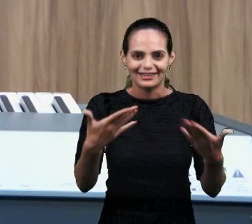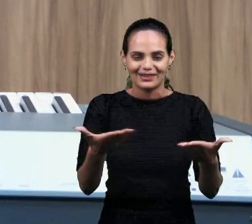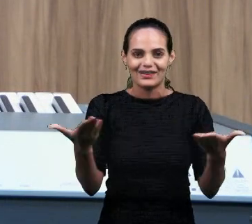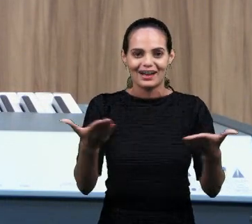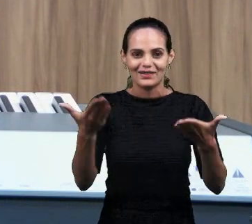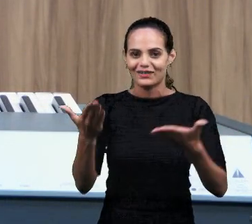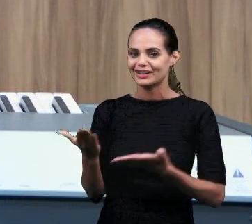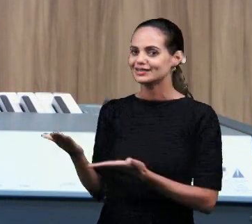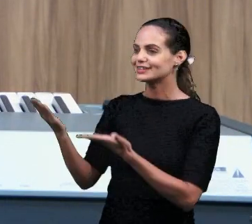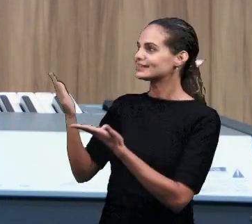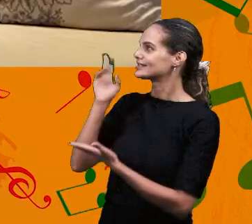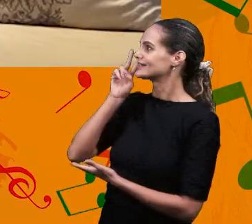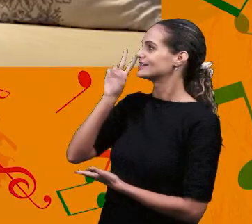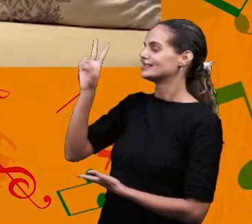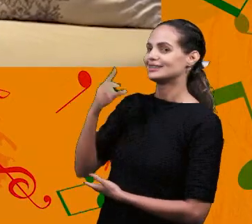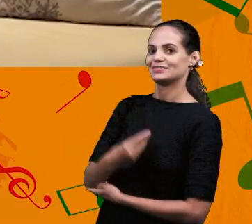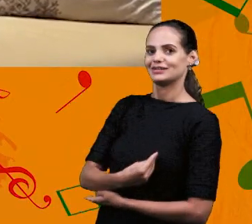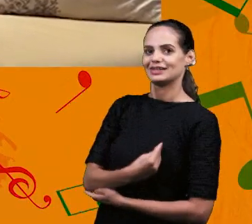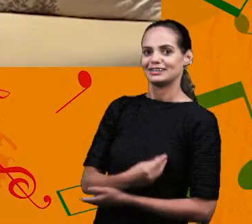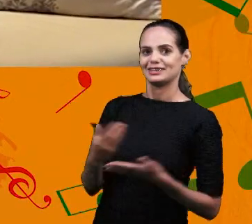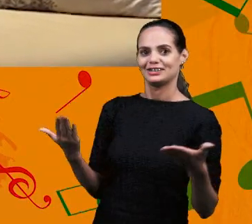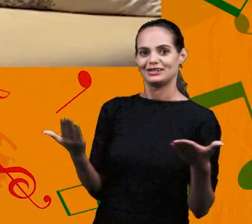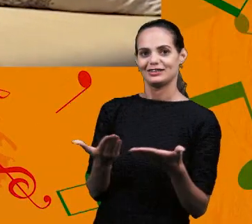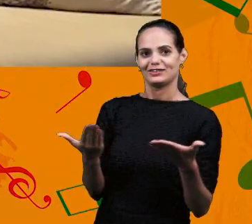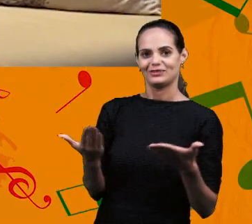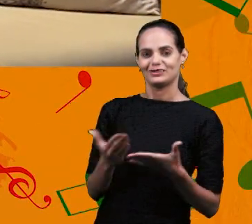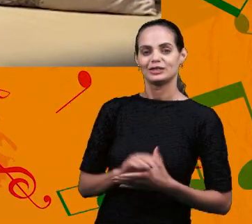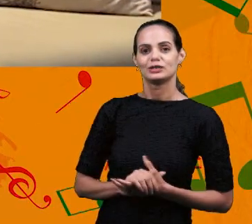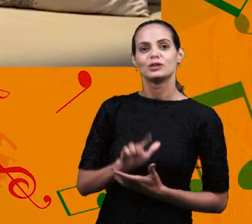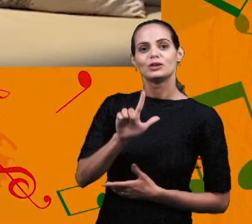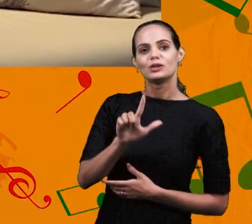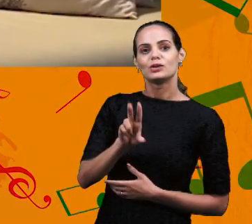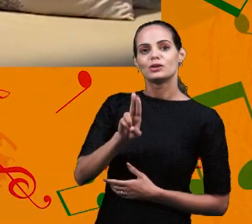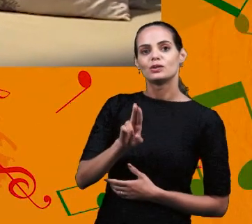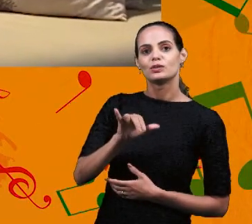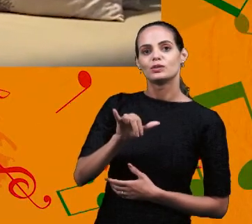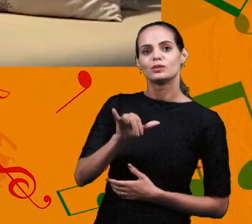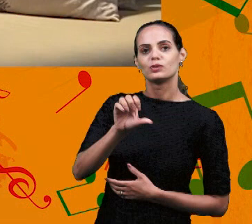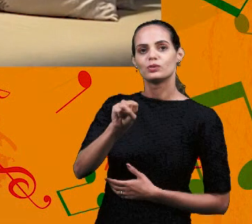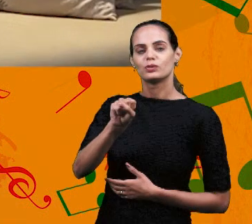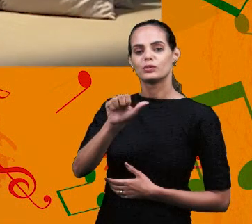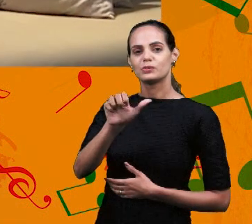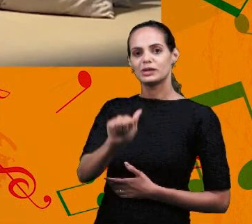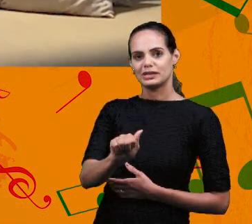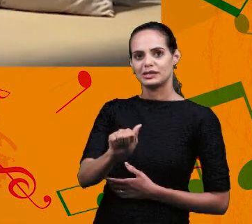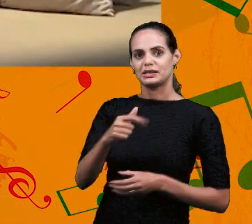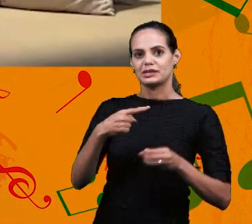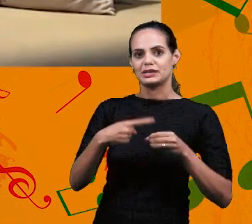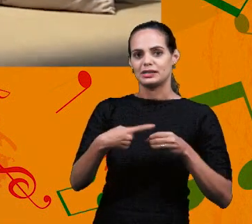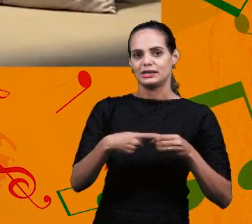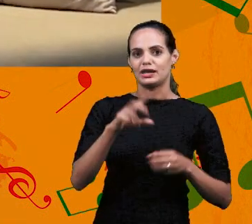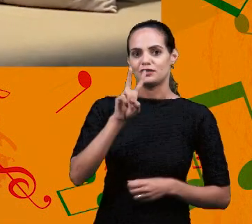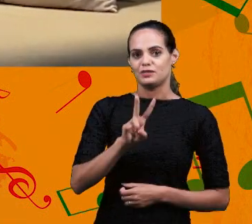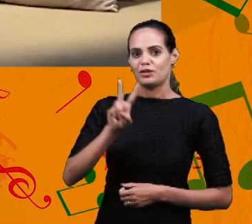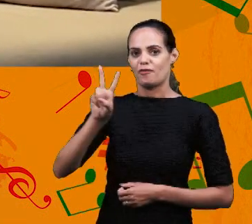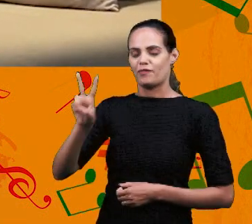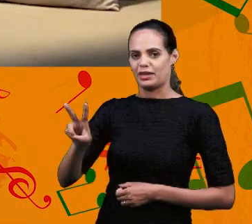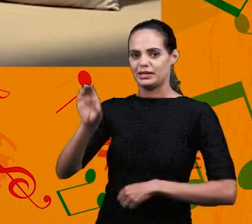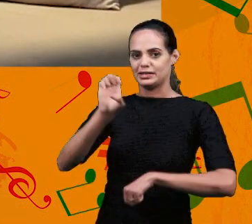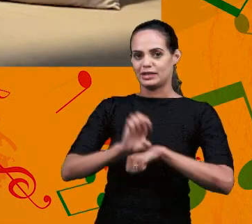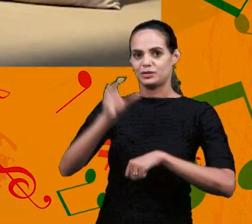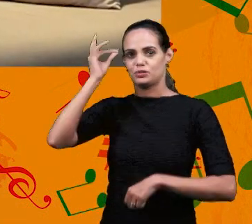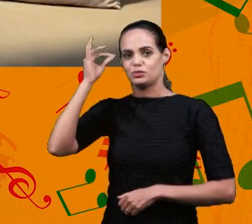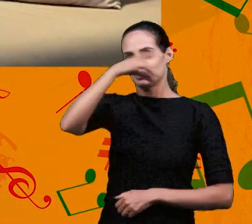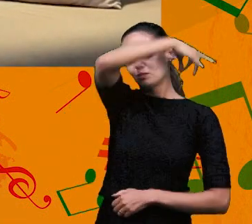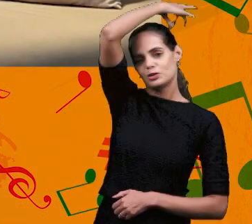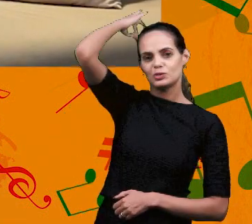Nous allons regarder les participants d'aujourd'hui. Celle-ci, c'est Luisa Catouche Francine. Elle a 9 ans, de Vila-Velha,